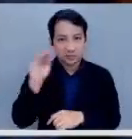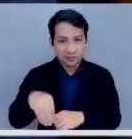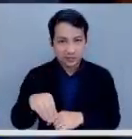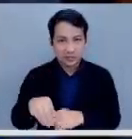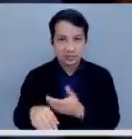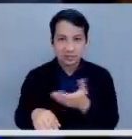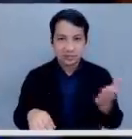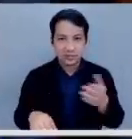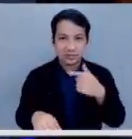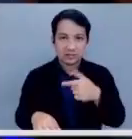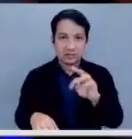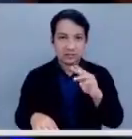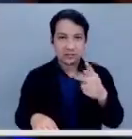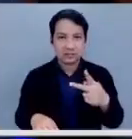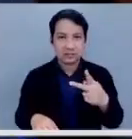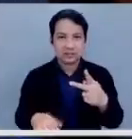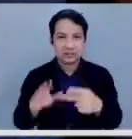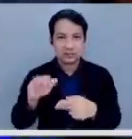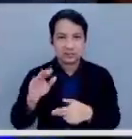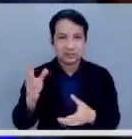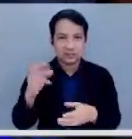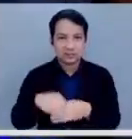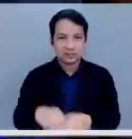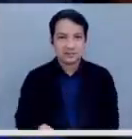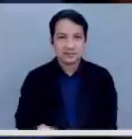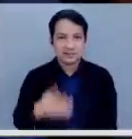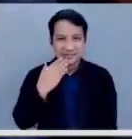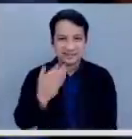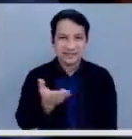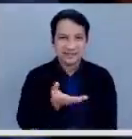GMK, 15%. Wow!